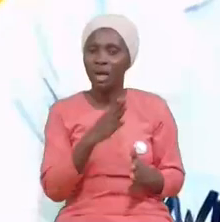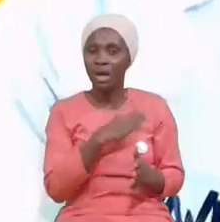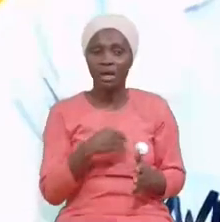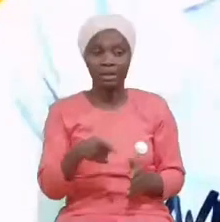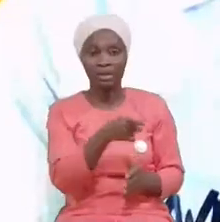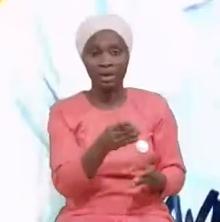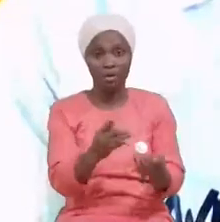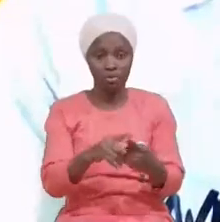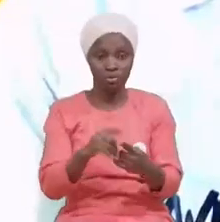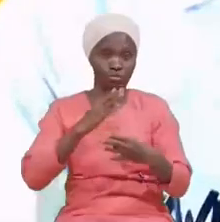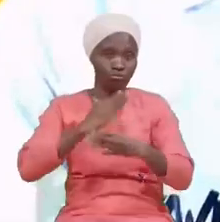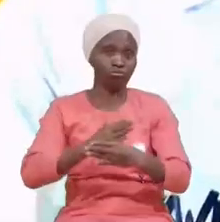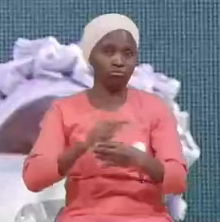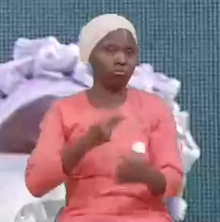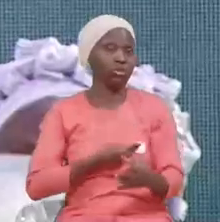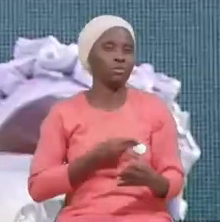nous arrêter.